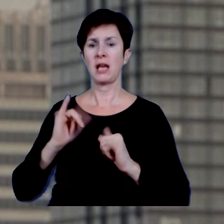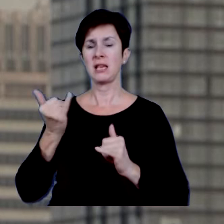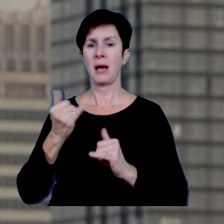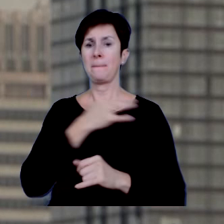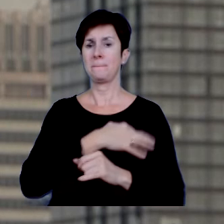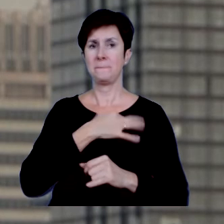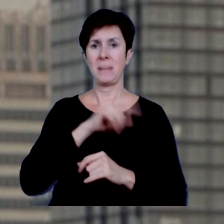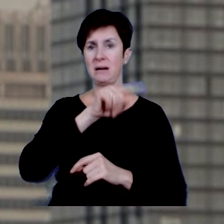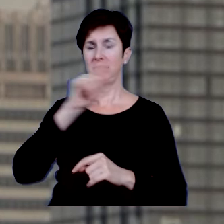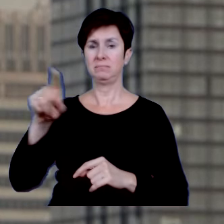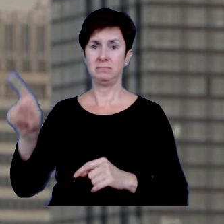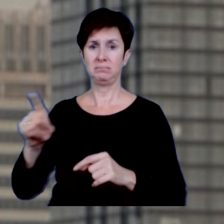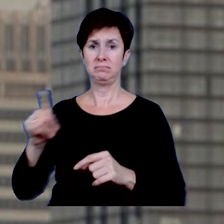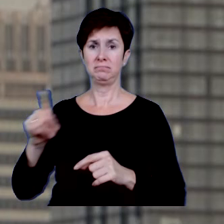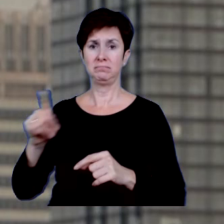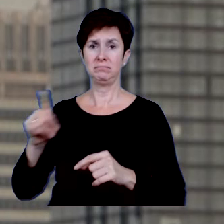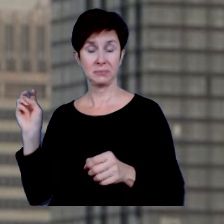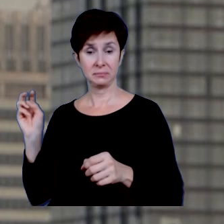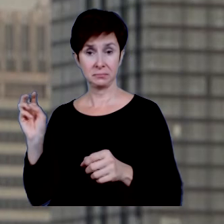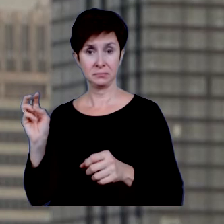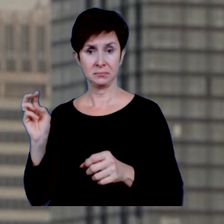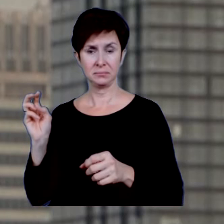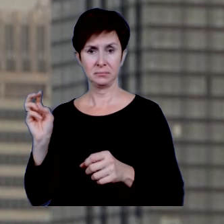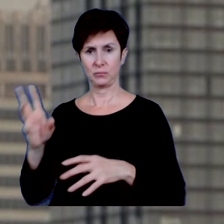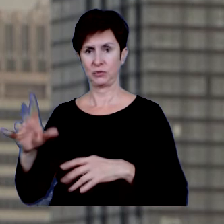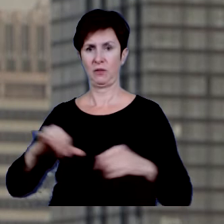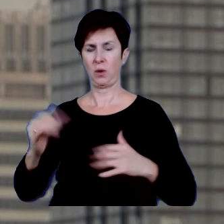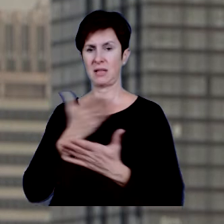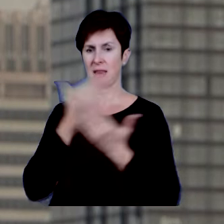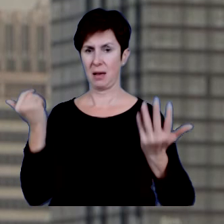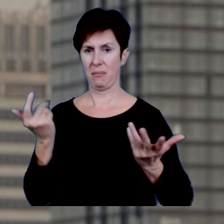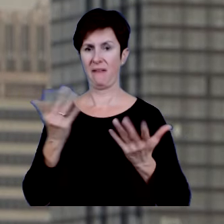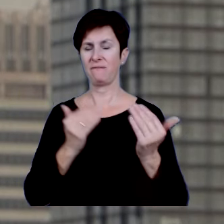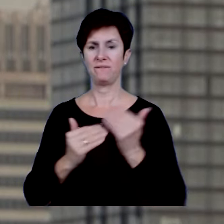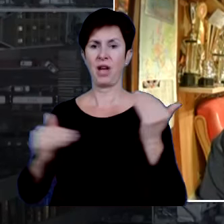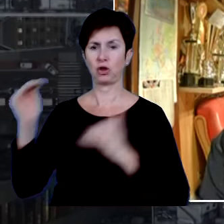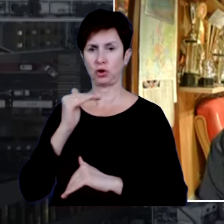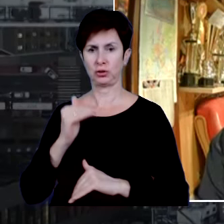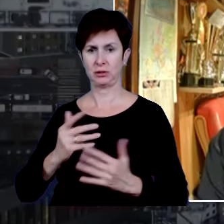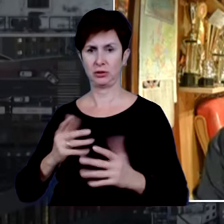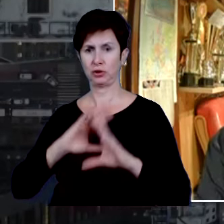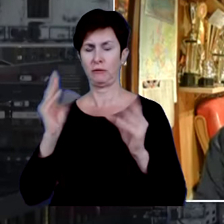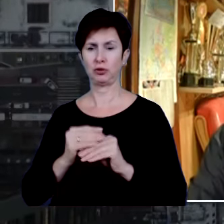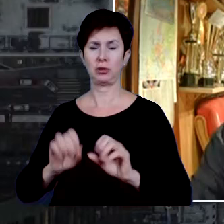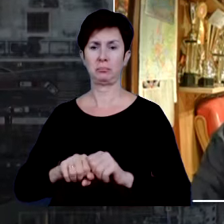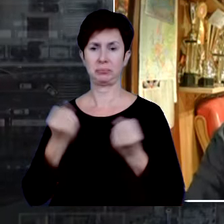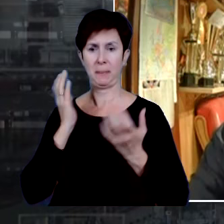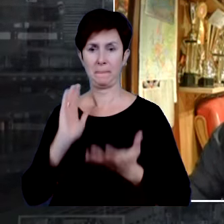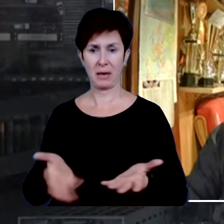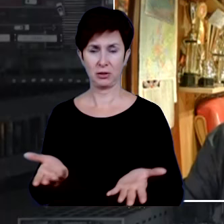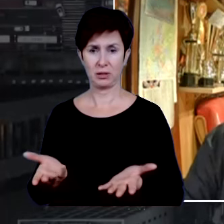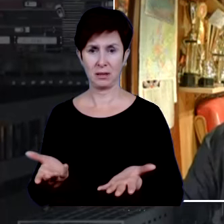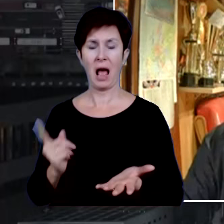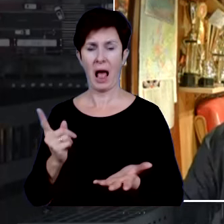tego obozu dzisiejszej władzy, to władzy nie ma. Większości nie ma, rządu nie ma, to wszystko się załamuje, ale oni